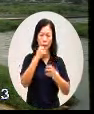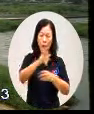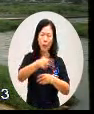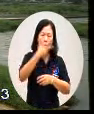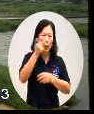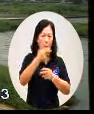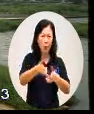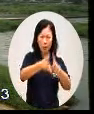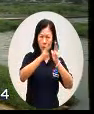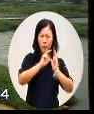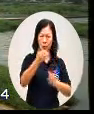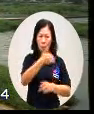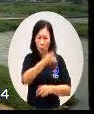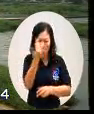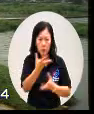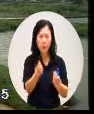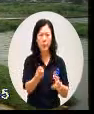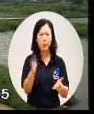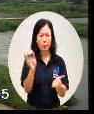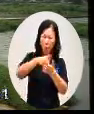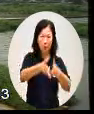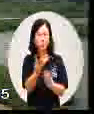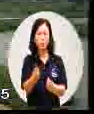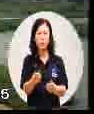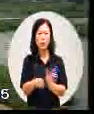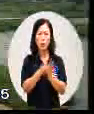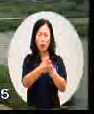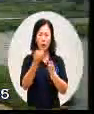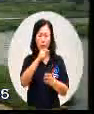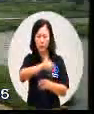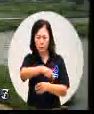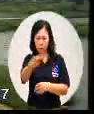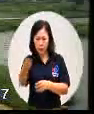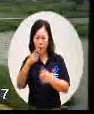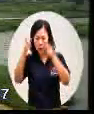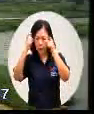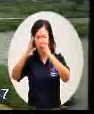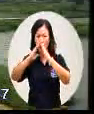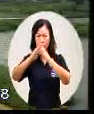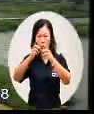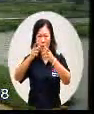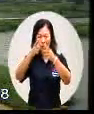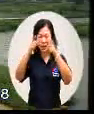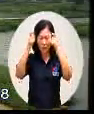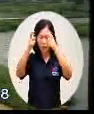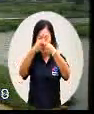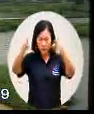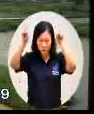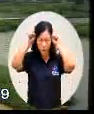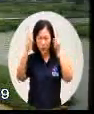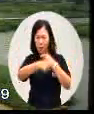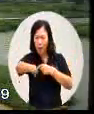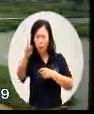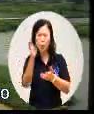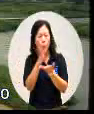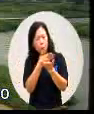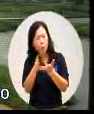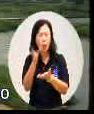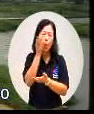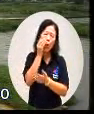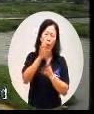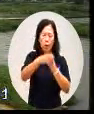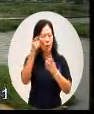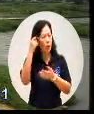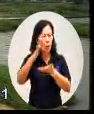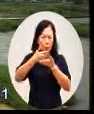附近敢无呀？市长，你看。从国昌里这边要到我们高雄大学特区来这边休闲的，吃饭饱要来